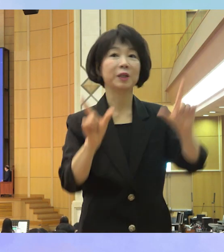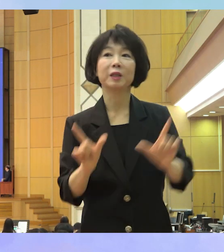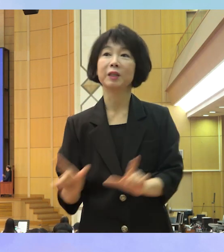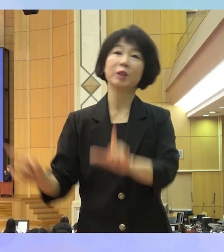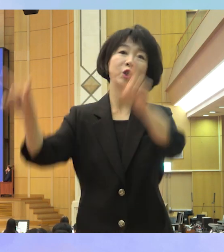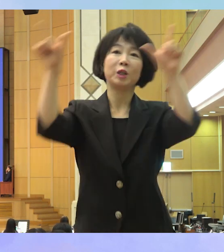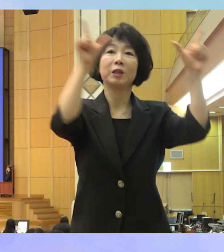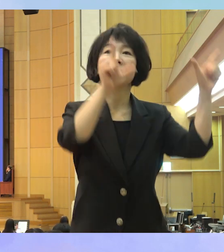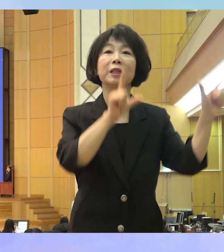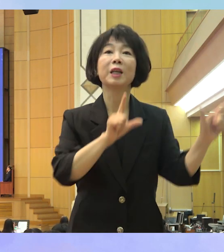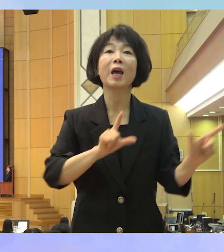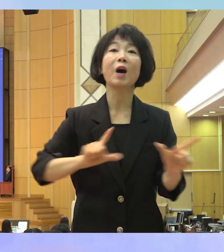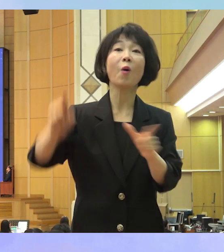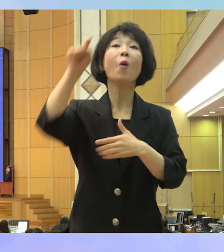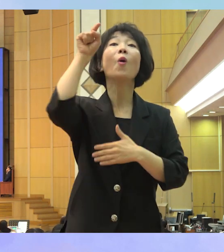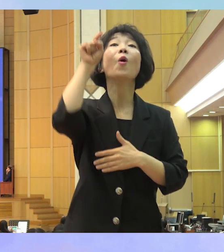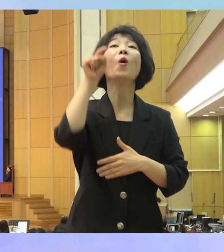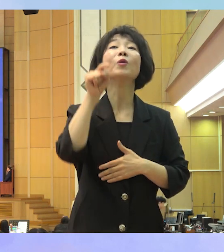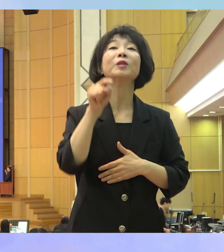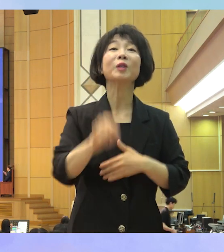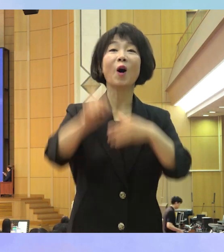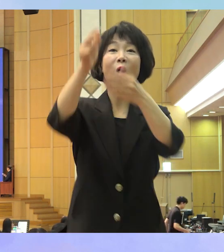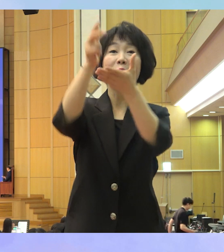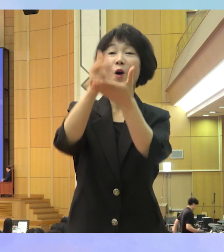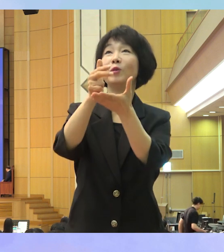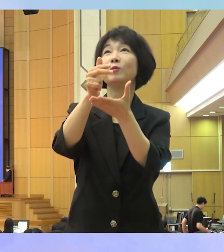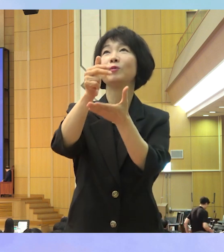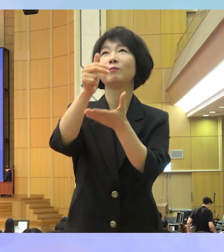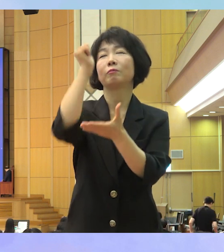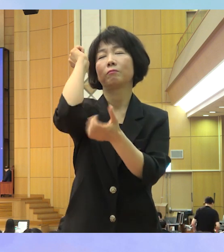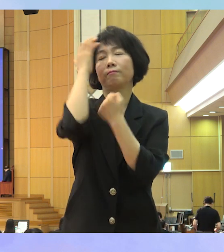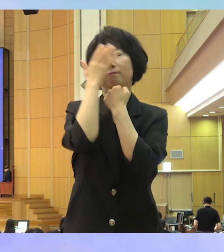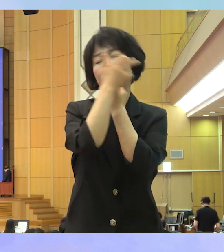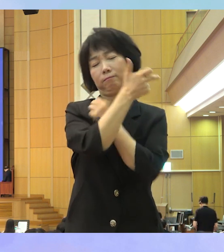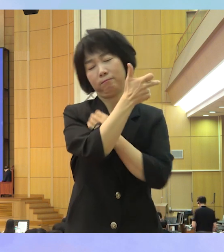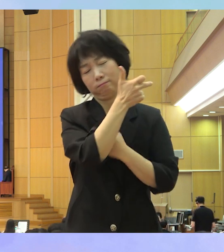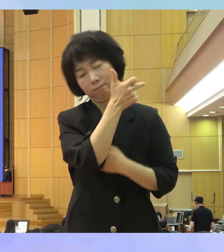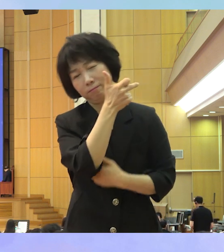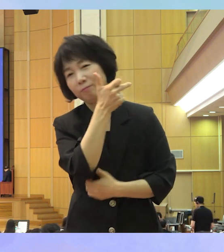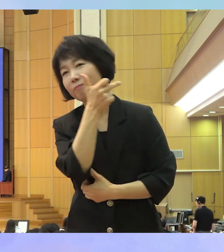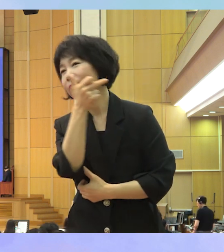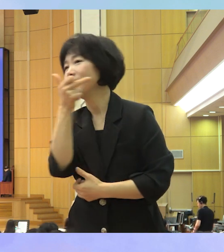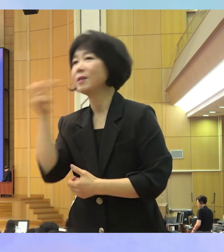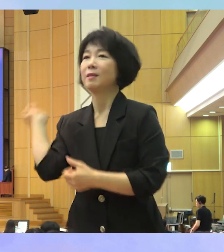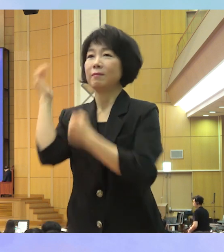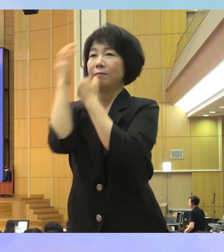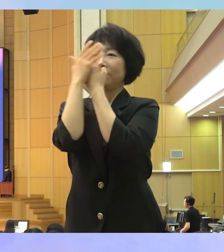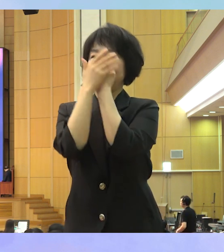지금까지 지내온 것 주의 그